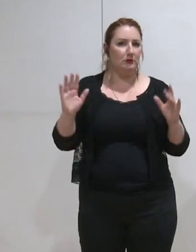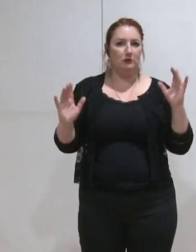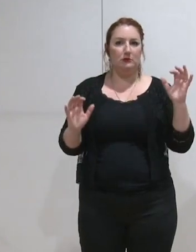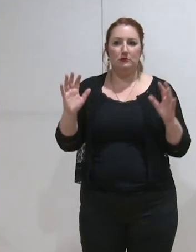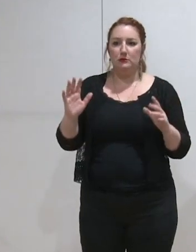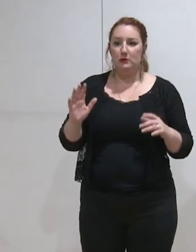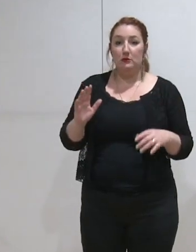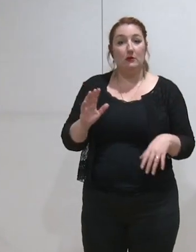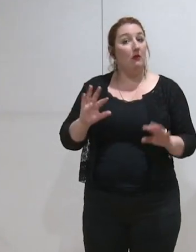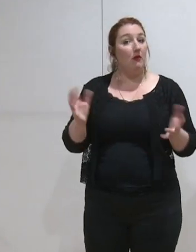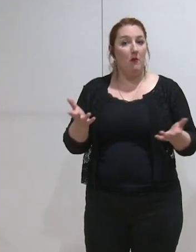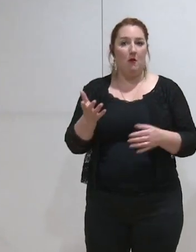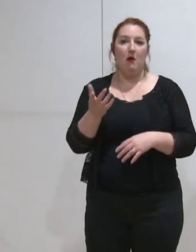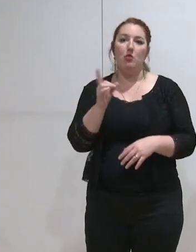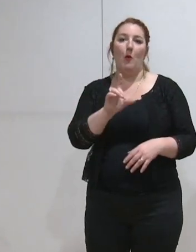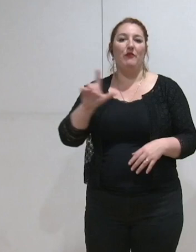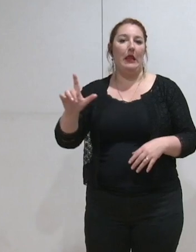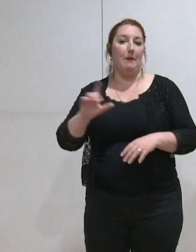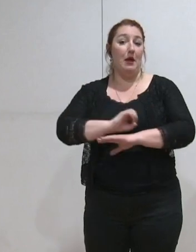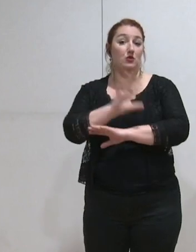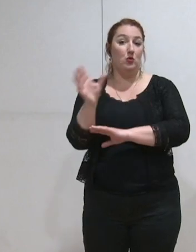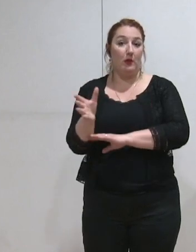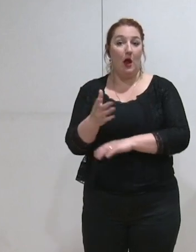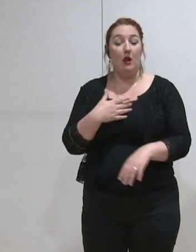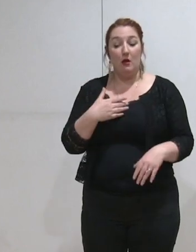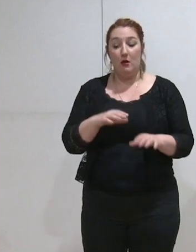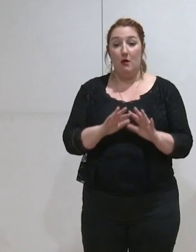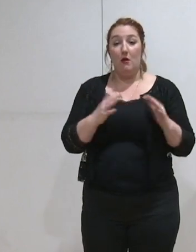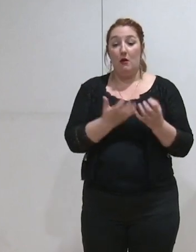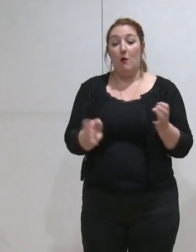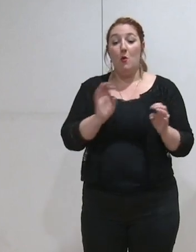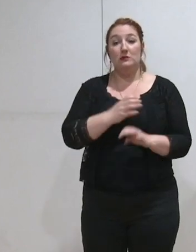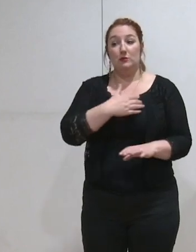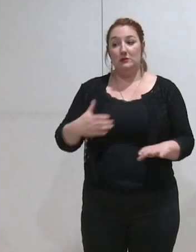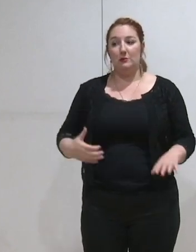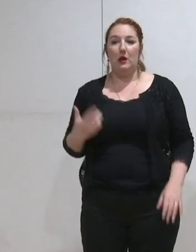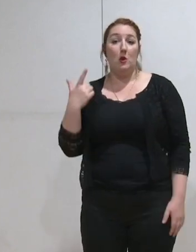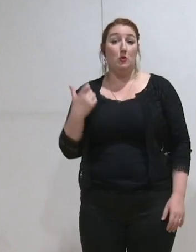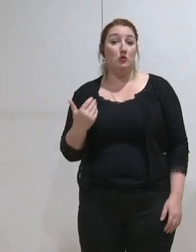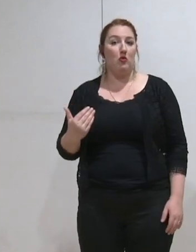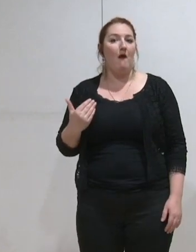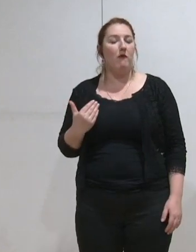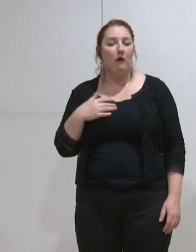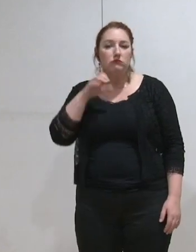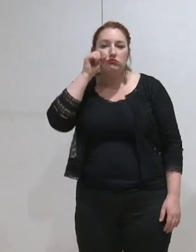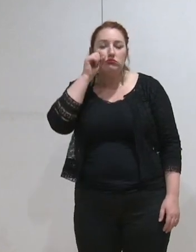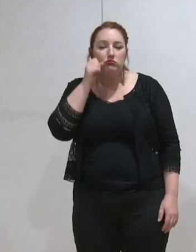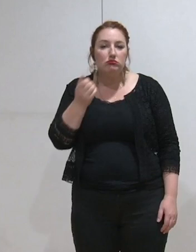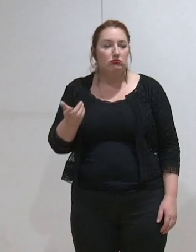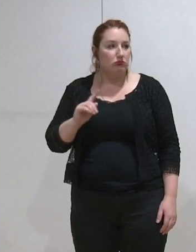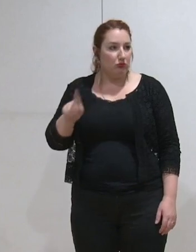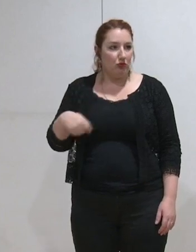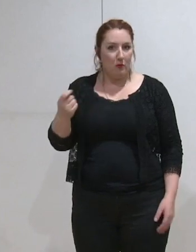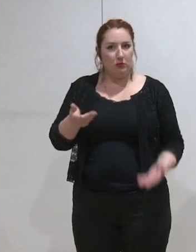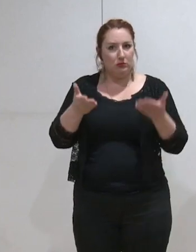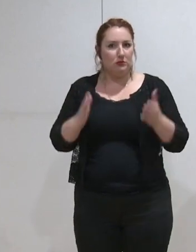par le dauphinet libéré 2 jours avant le conseil municipal alors que c'est une décision d'importance